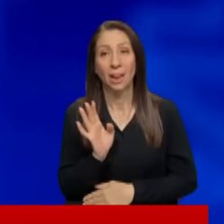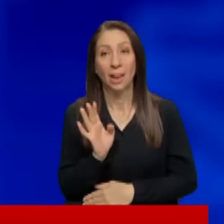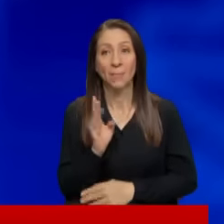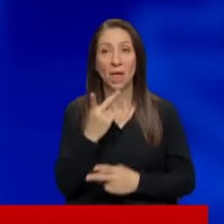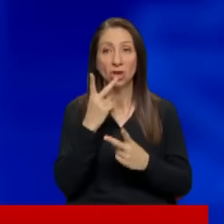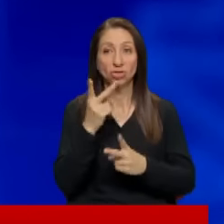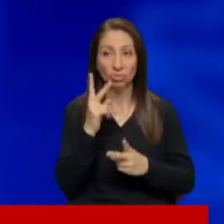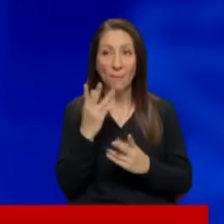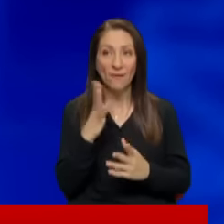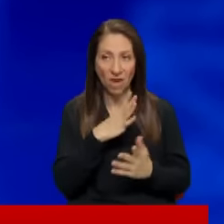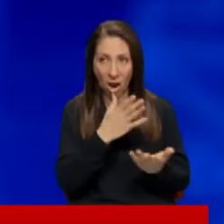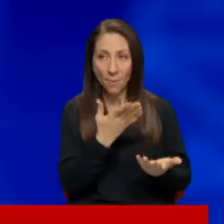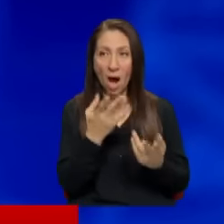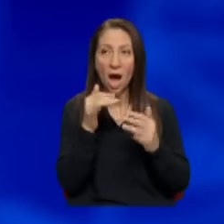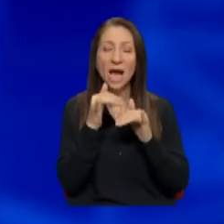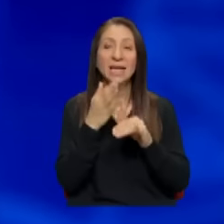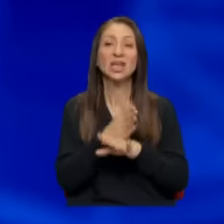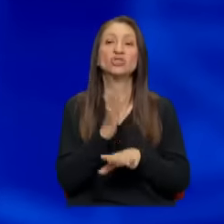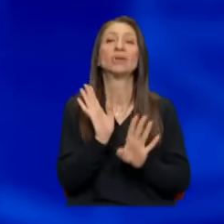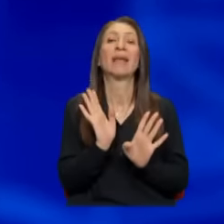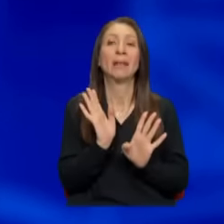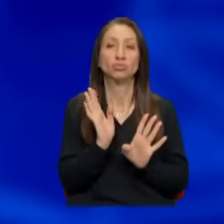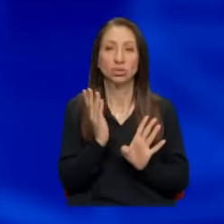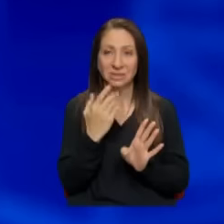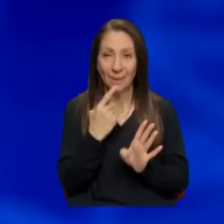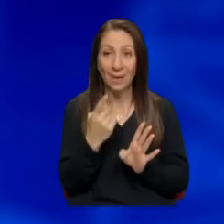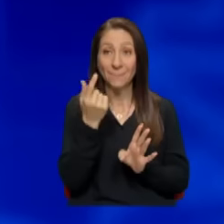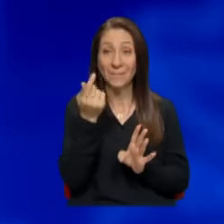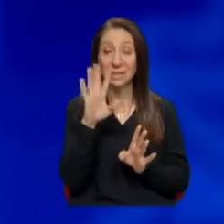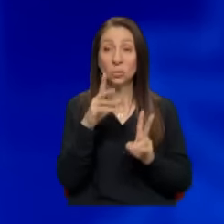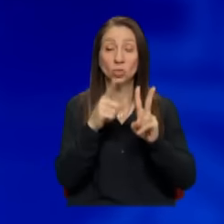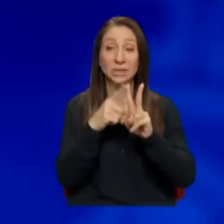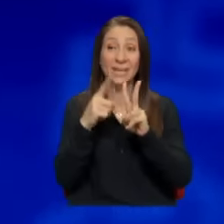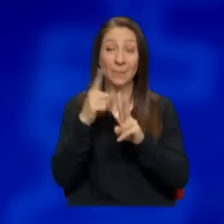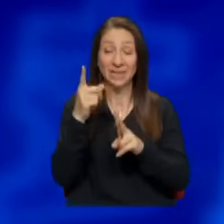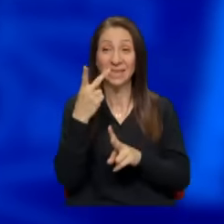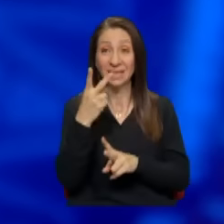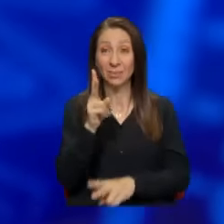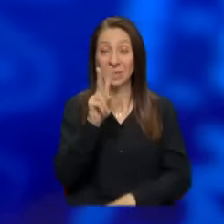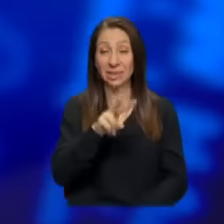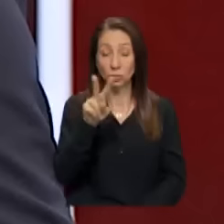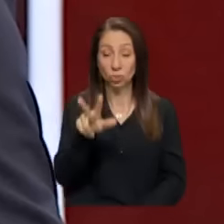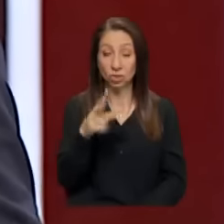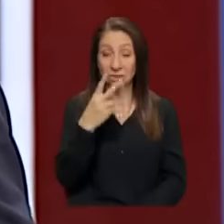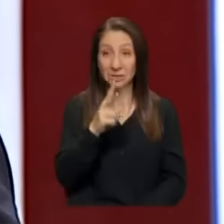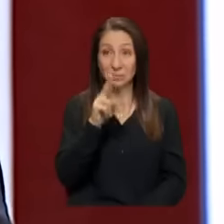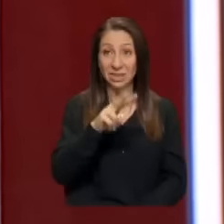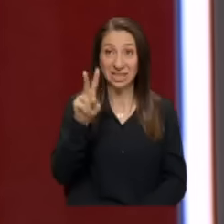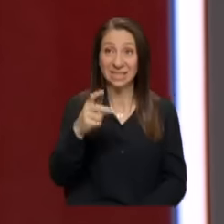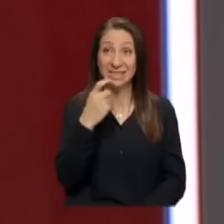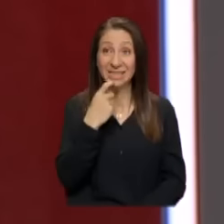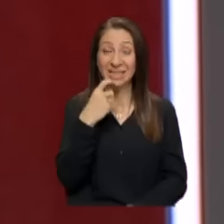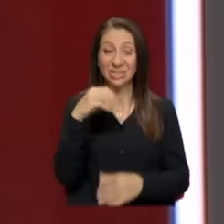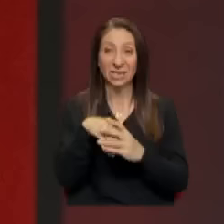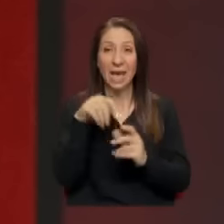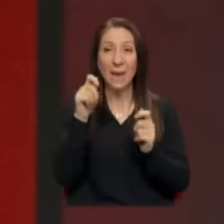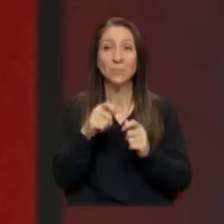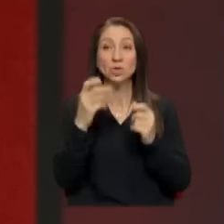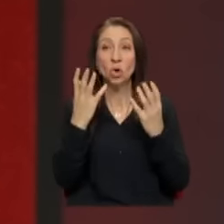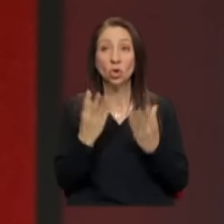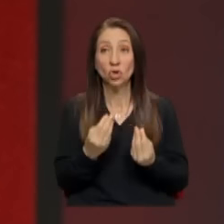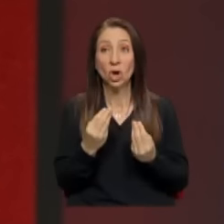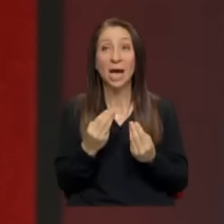bir açıklama. O da gerçeği yansıtmıyor. Birazdan Nurettin Nebati'nin 2023-2022 senelerinde yapmış